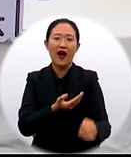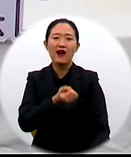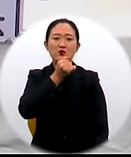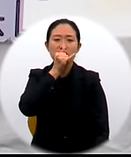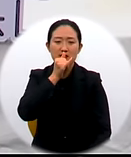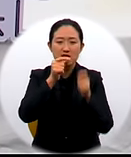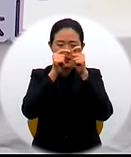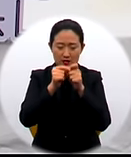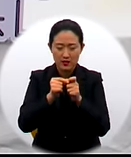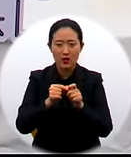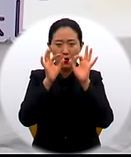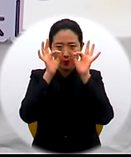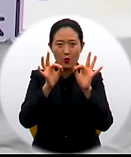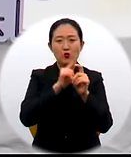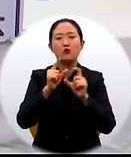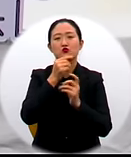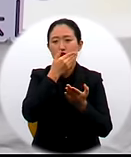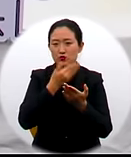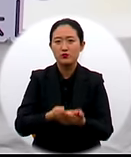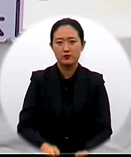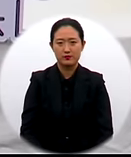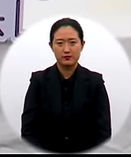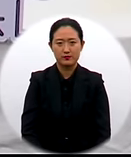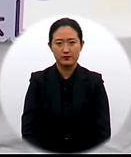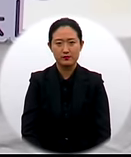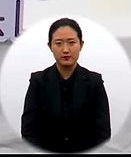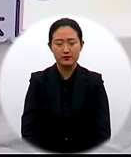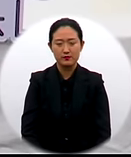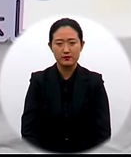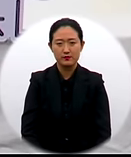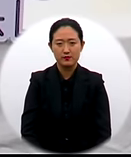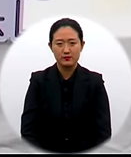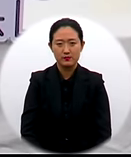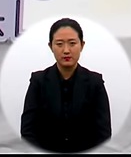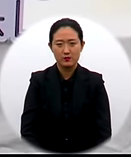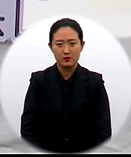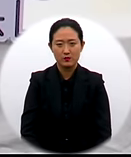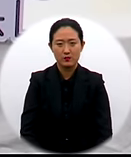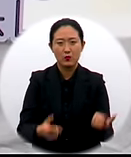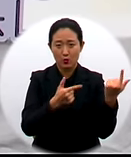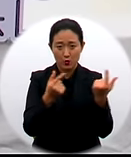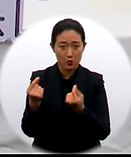지금 저한테는 훨씬 더 중요한 문제인 거죠. 실제로 동일한 직무명이라고 하더라도 기업마다 다른 형태로 존재하기